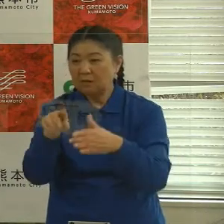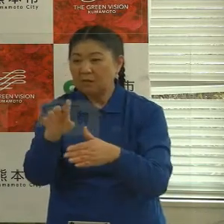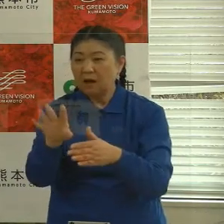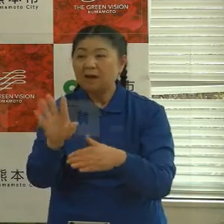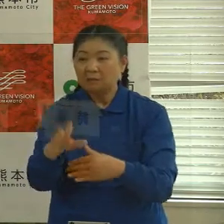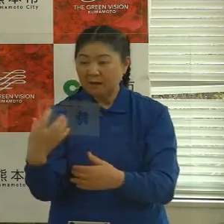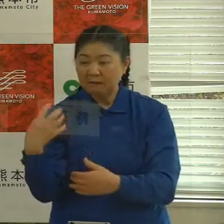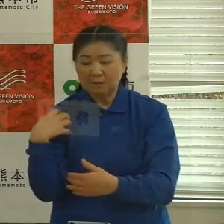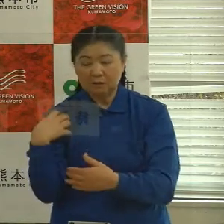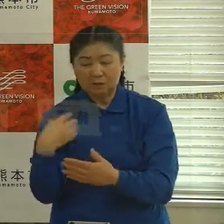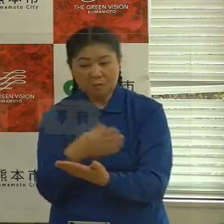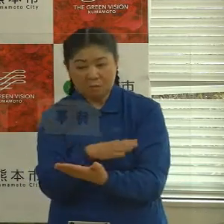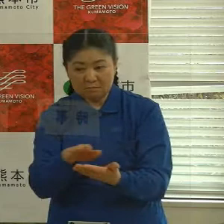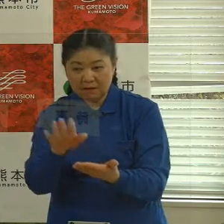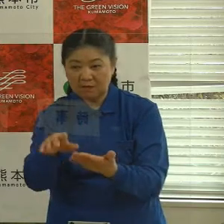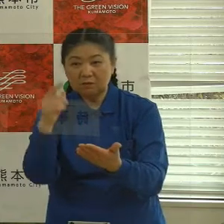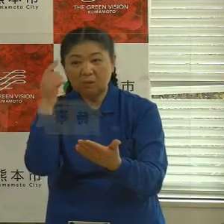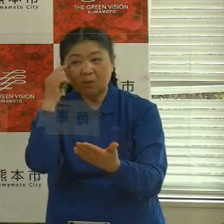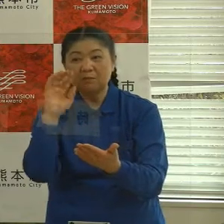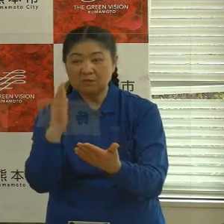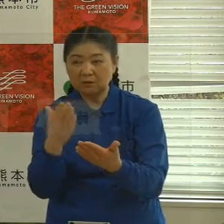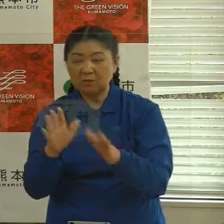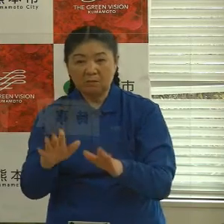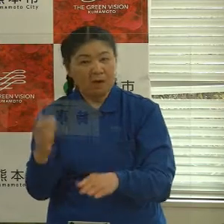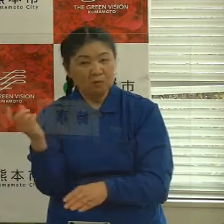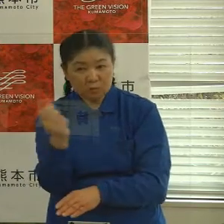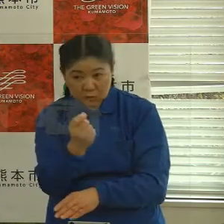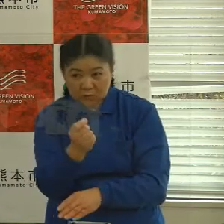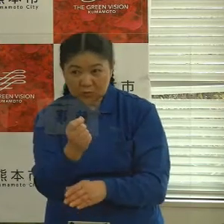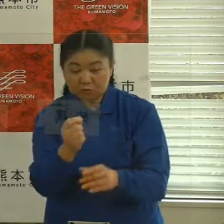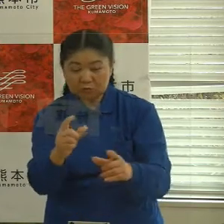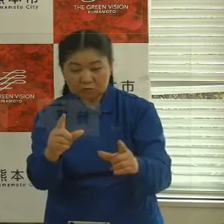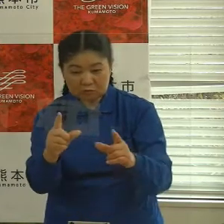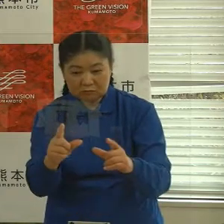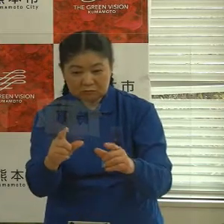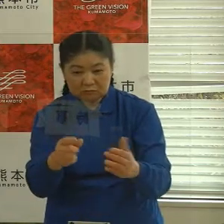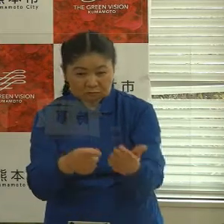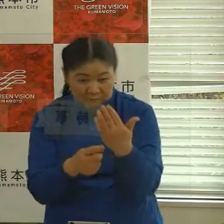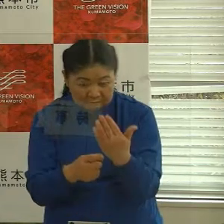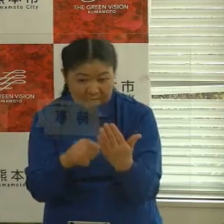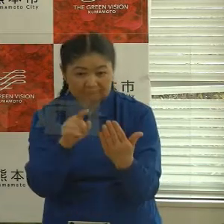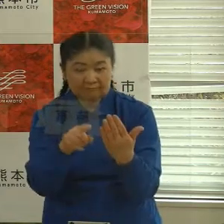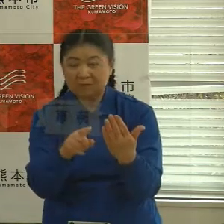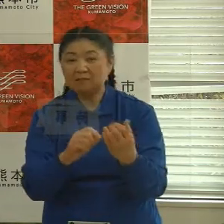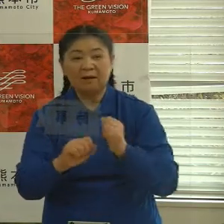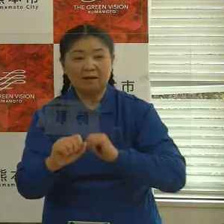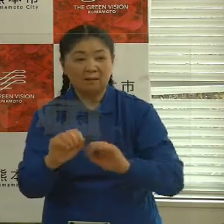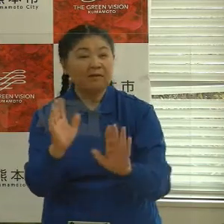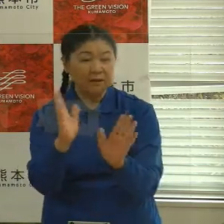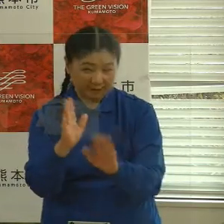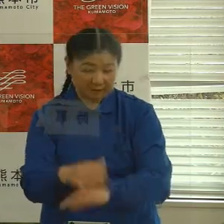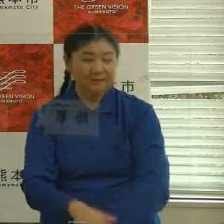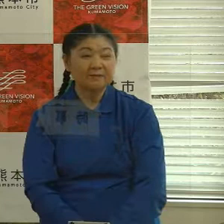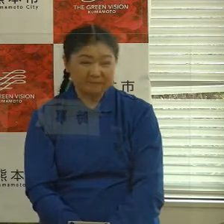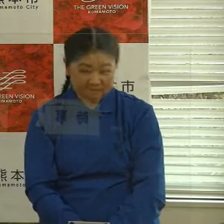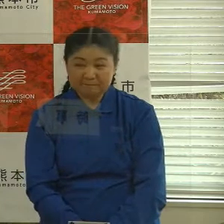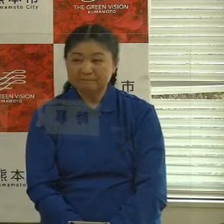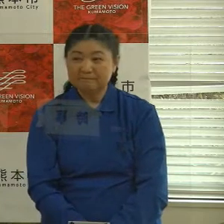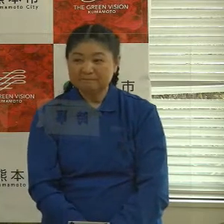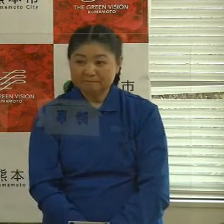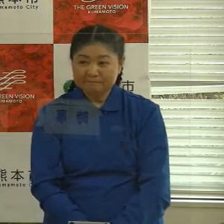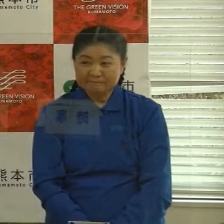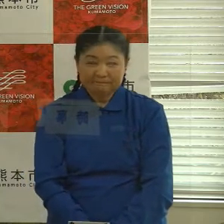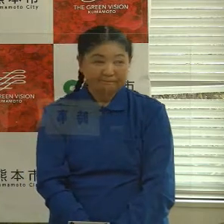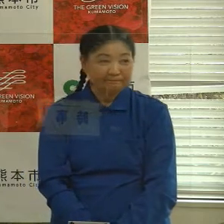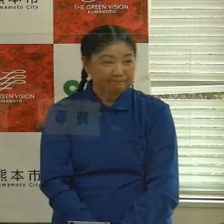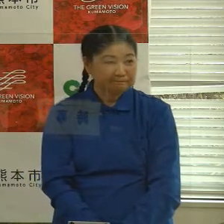当ベースではやっているかもしれませんけれども、まあ、今直ちに何かそういうアクションが今やっているということはありません。で、いいですよ